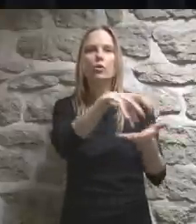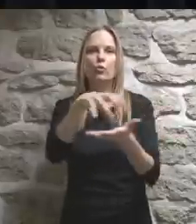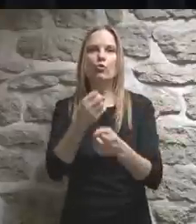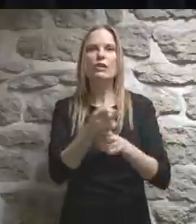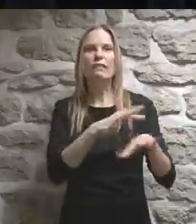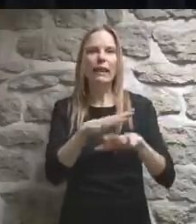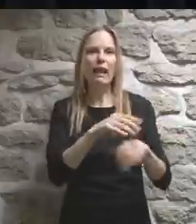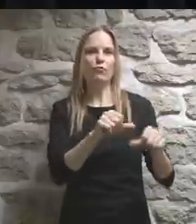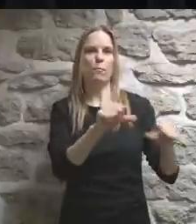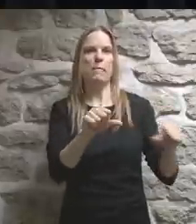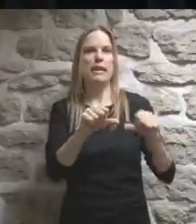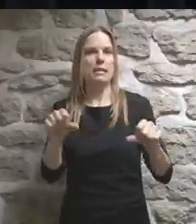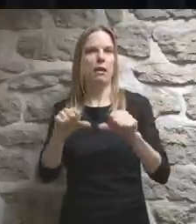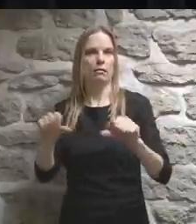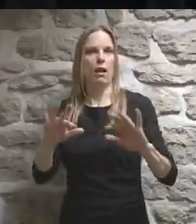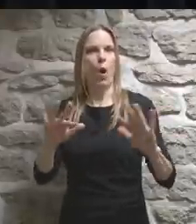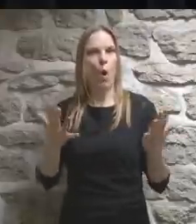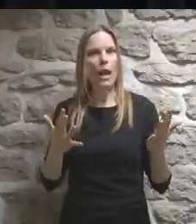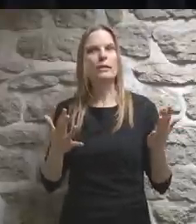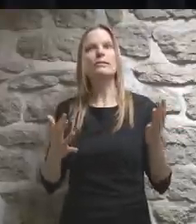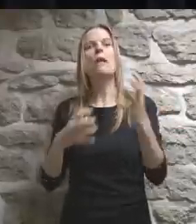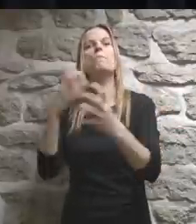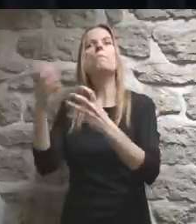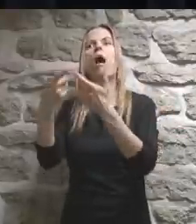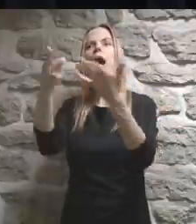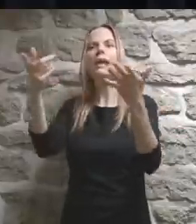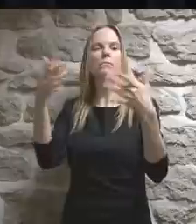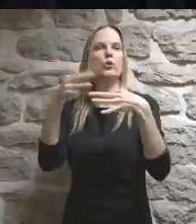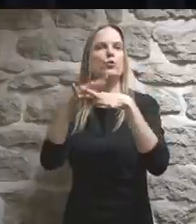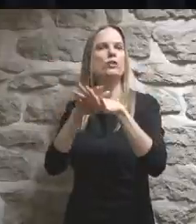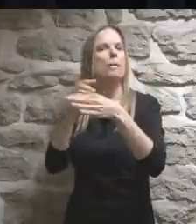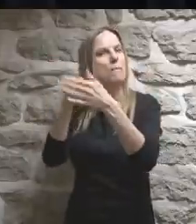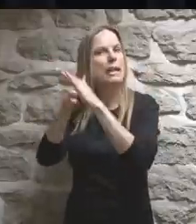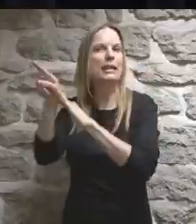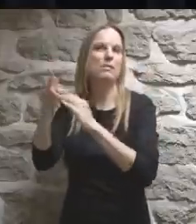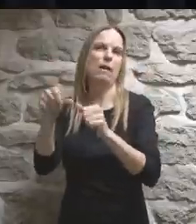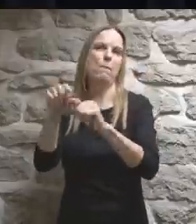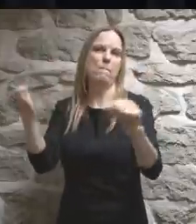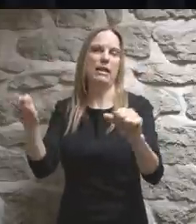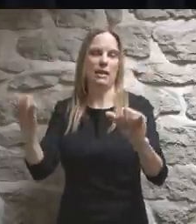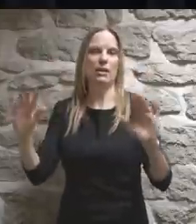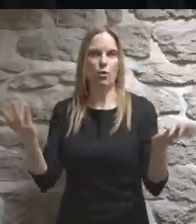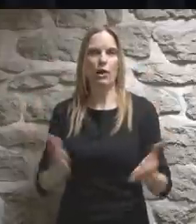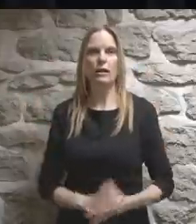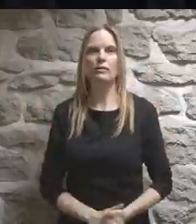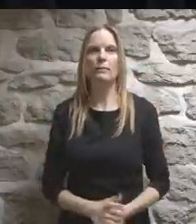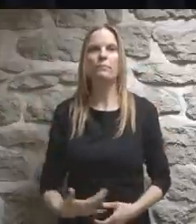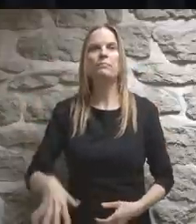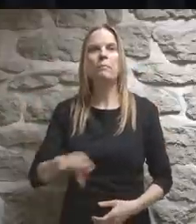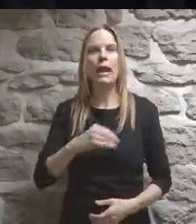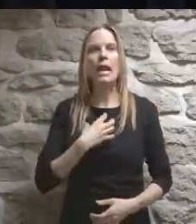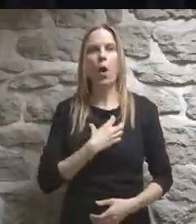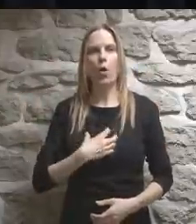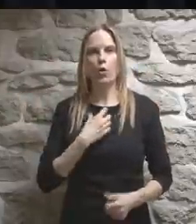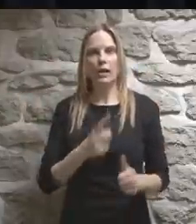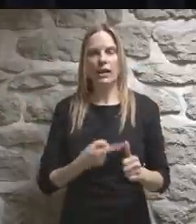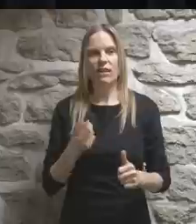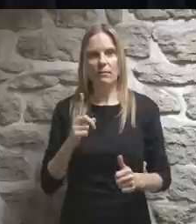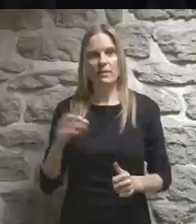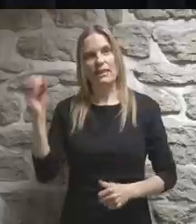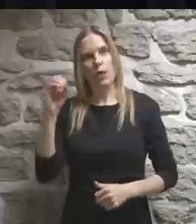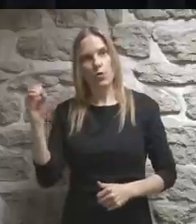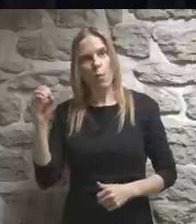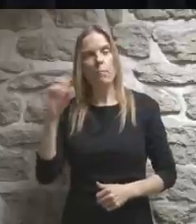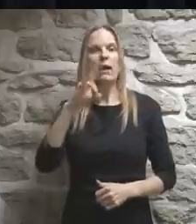tegevust ja nende ligipääsu ülemaailmsele finantssüsteemile. Oluline on meile eriti ka see, et nii Euroopa kui